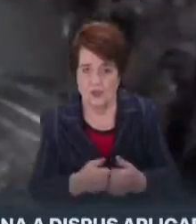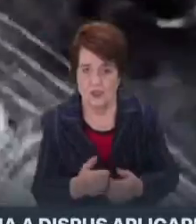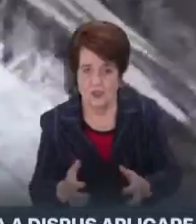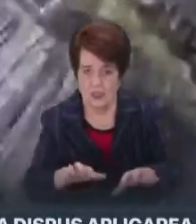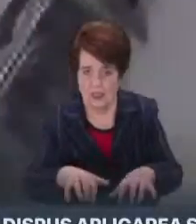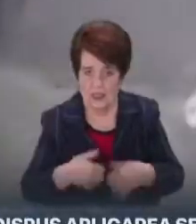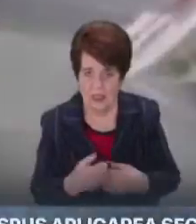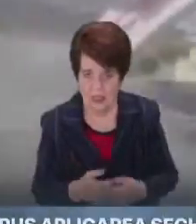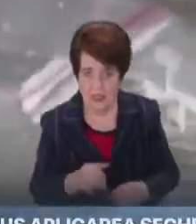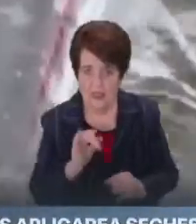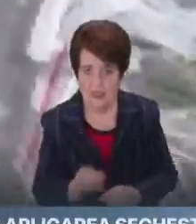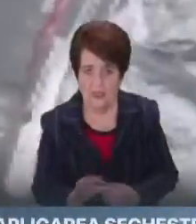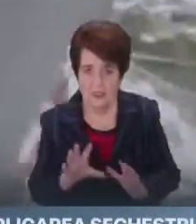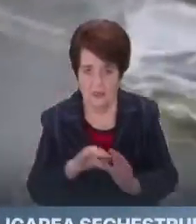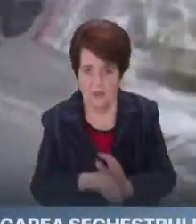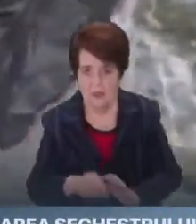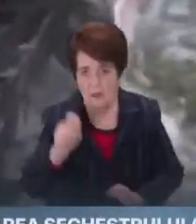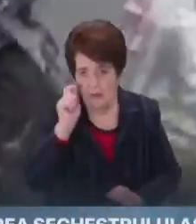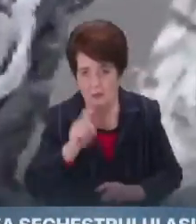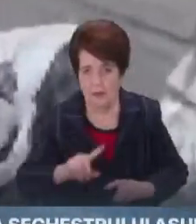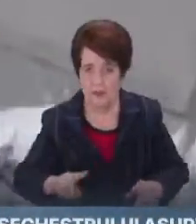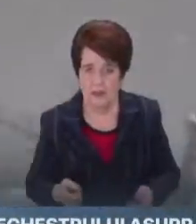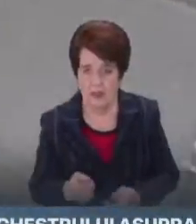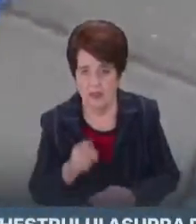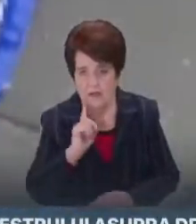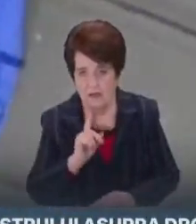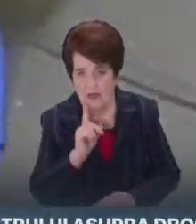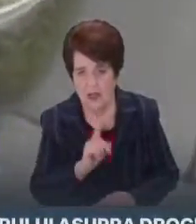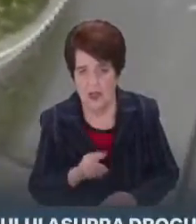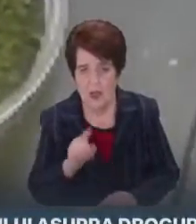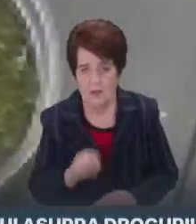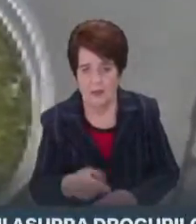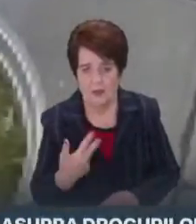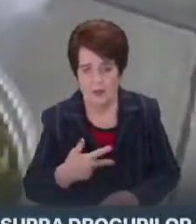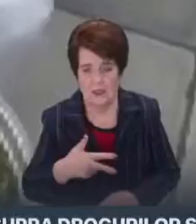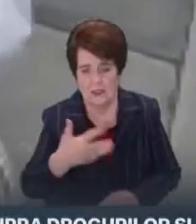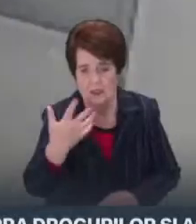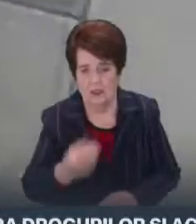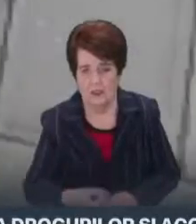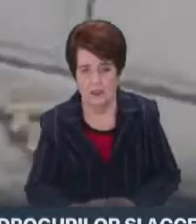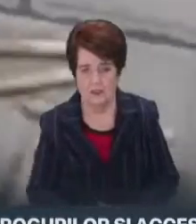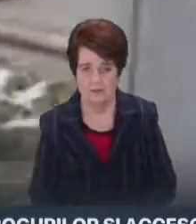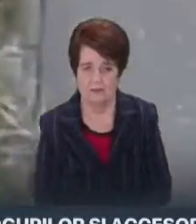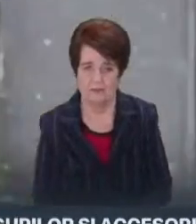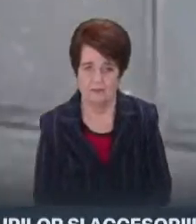ridicate, precum și plasarea bărbatului în arest preventiv pentru un termen de 30 de zile.